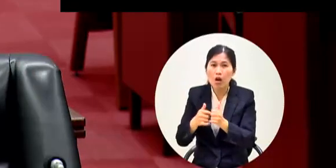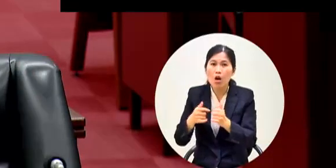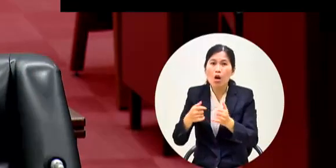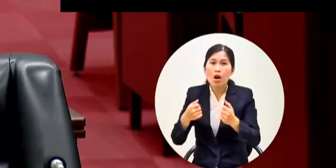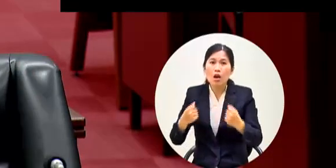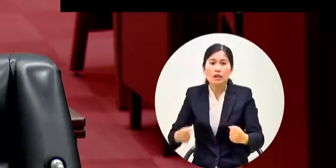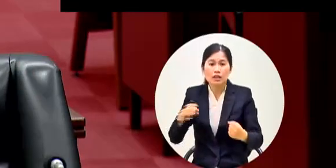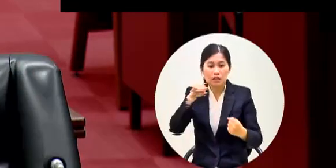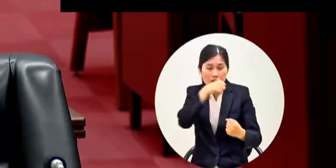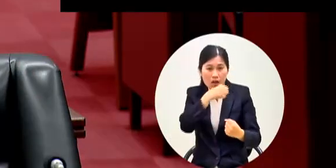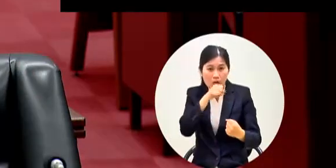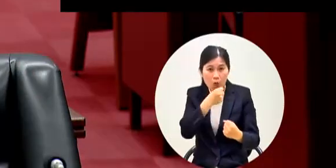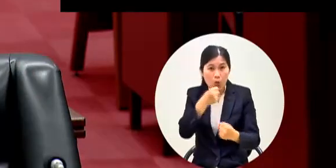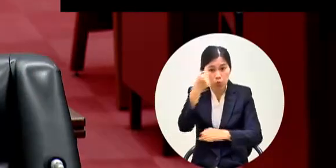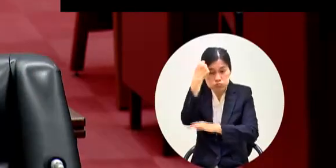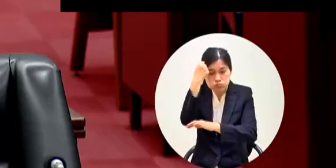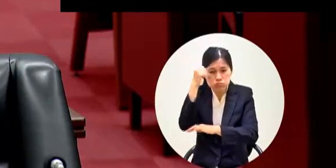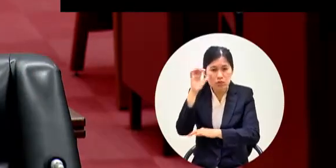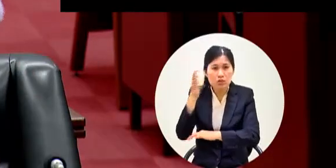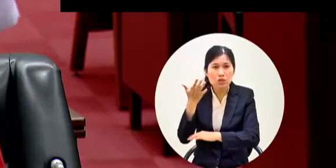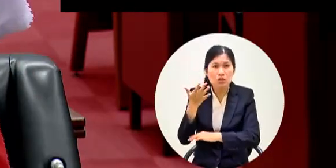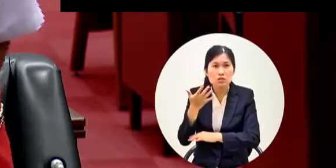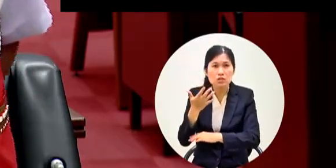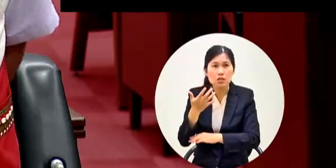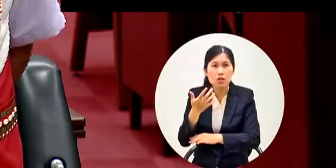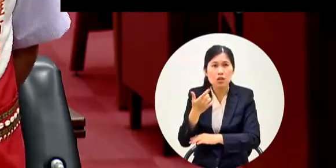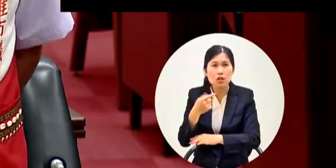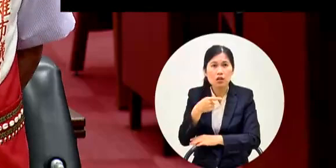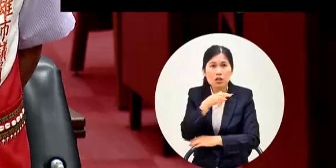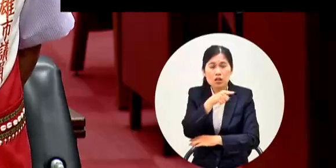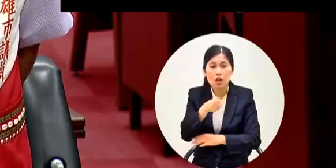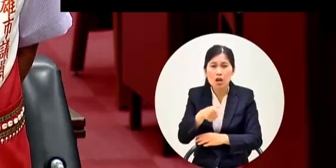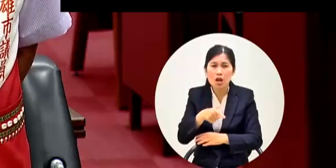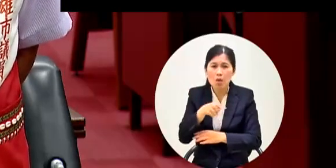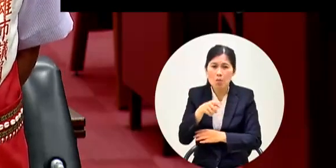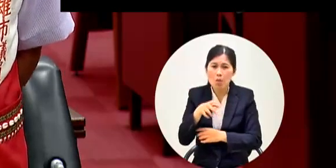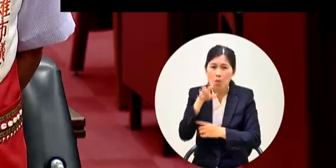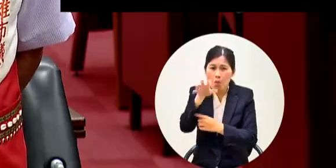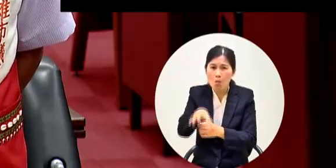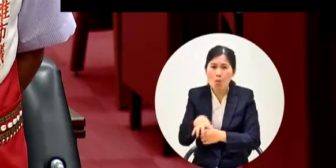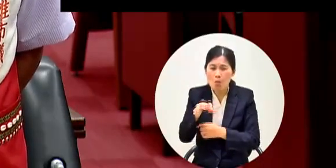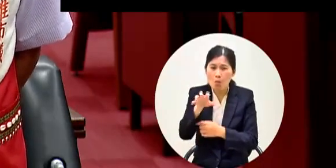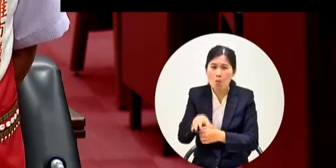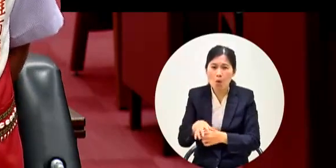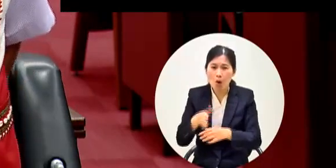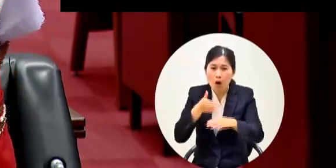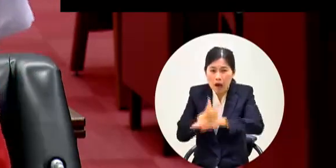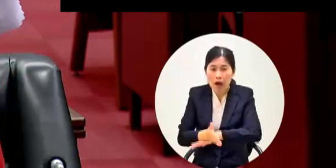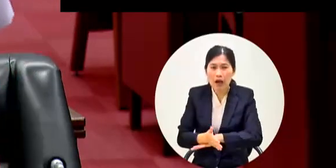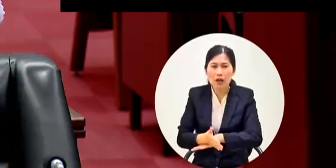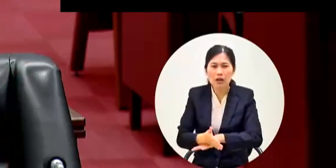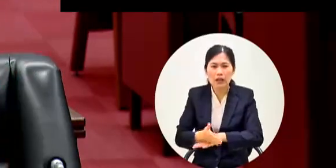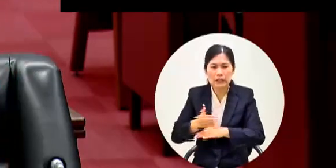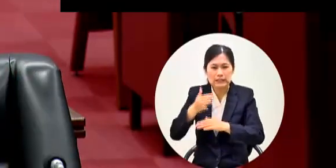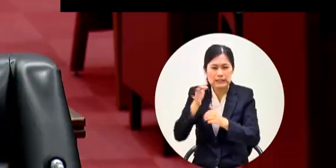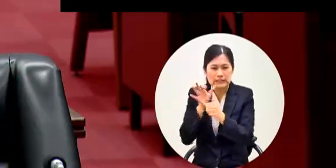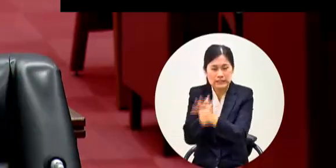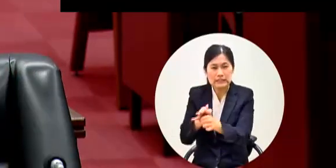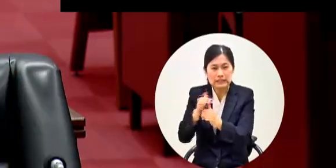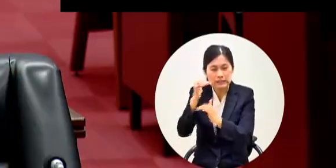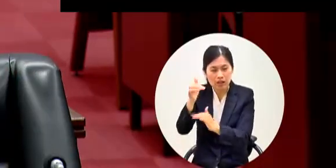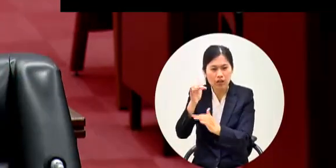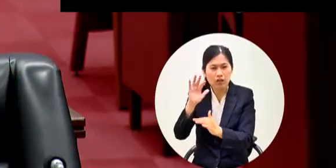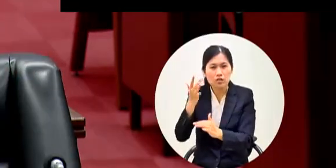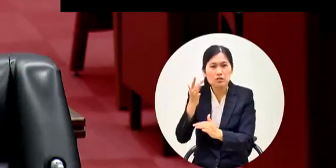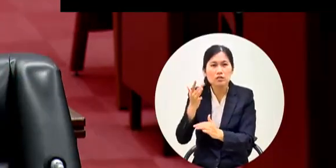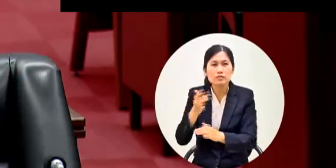证照的？而当地的原住民国人的主人啊，800多年前原住民的